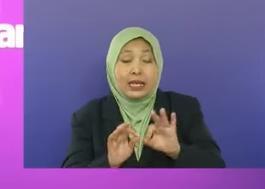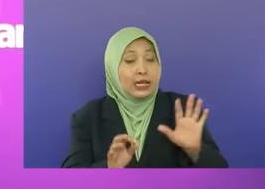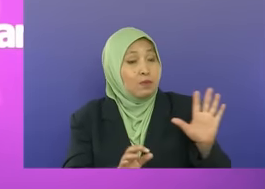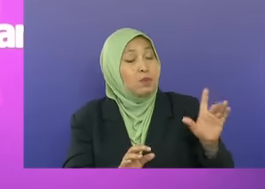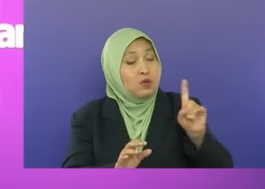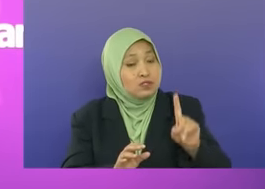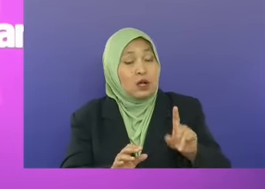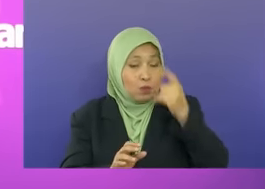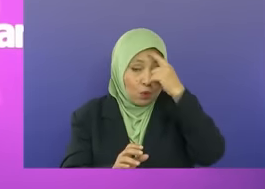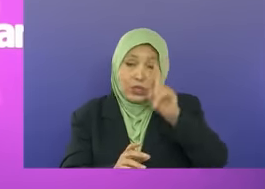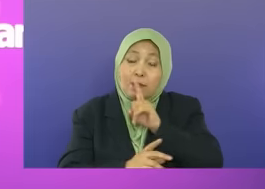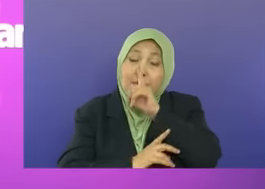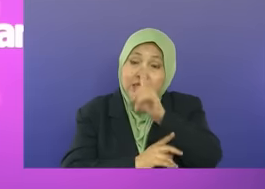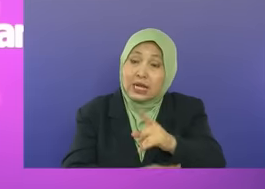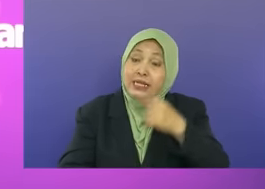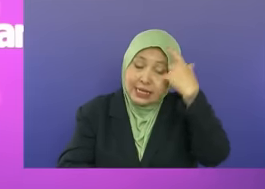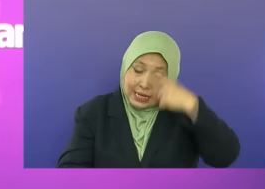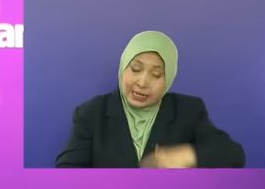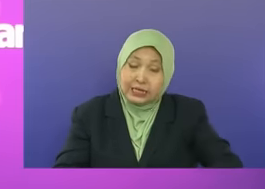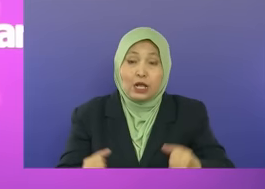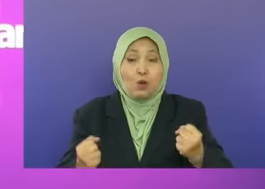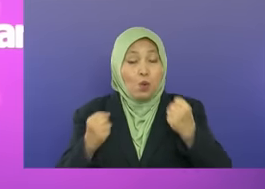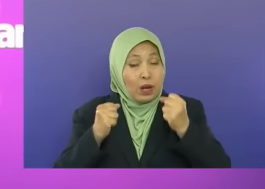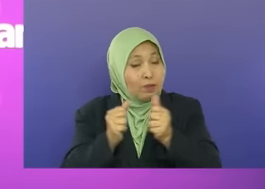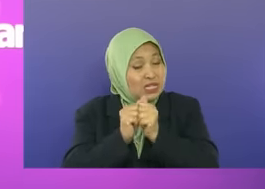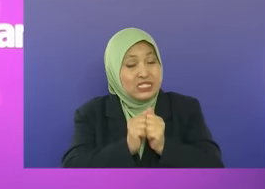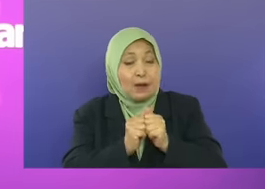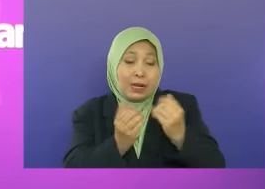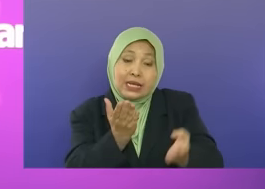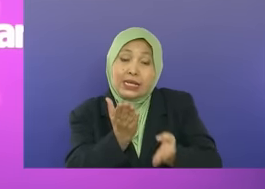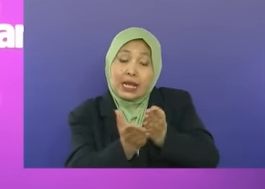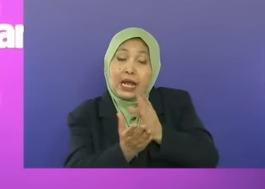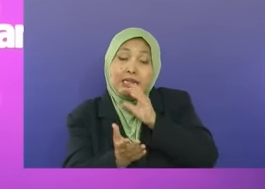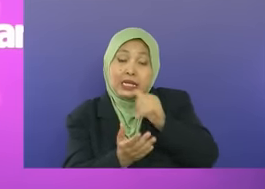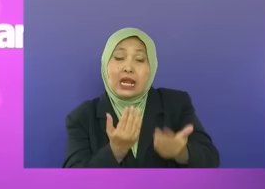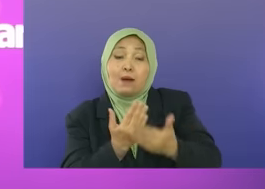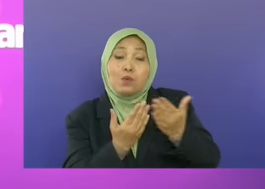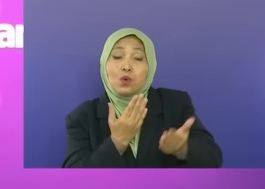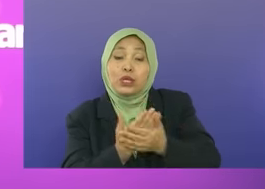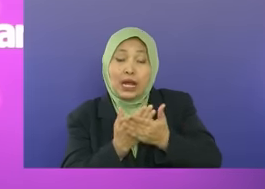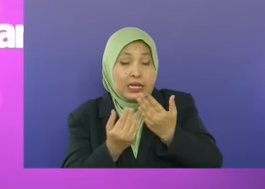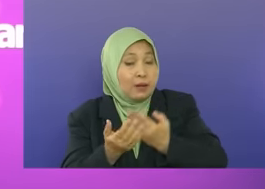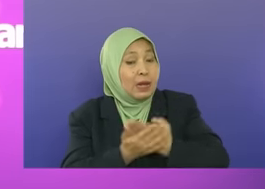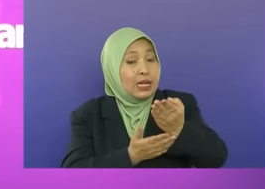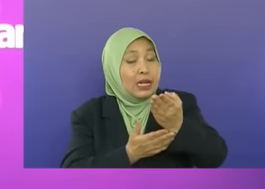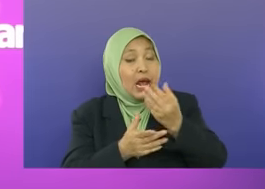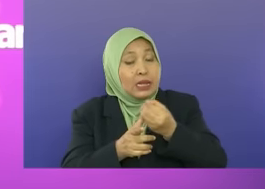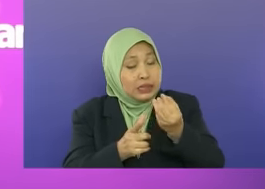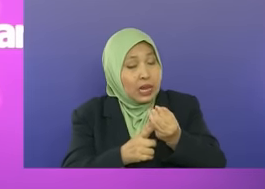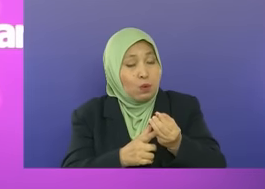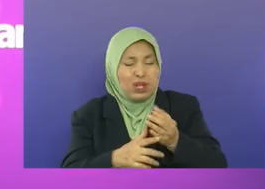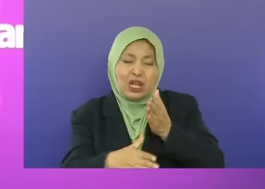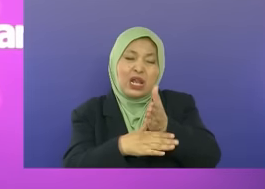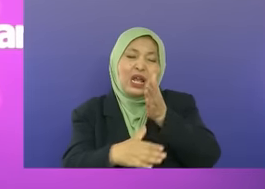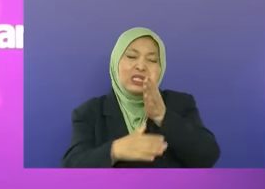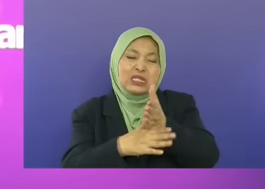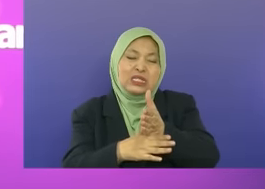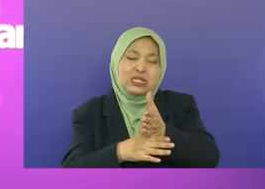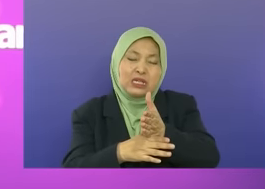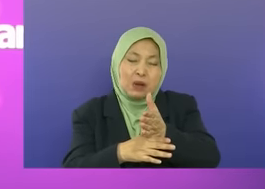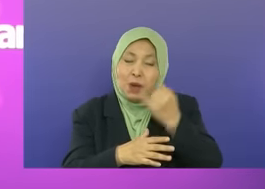untuk kita pastikan bahwa diri Kita Kuat Bersama Hidayah tidak mudah di dibeli ataupun di kacau oleh